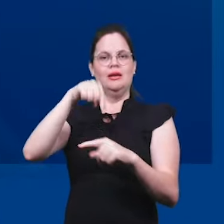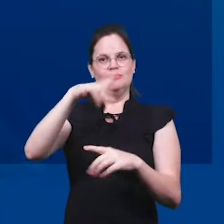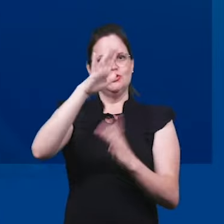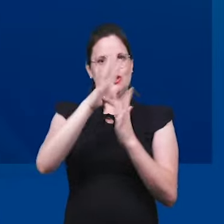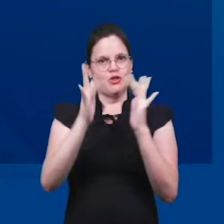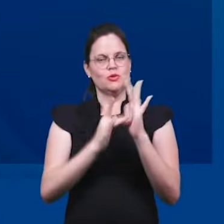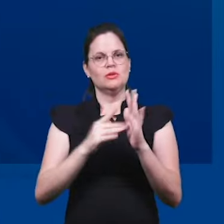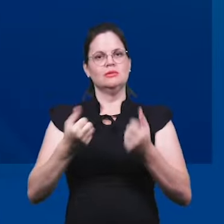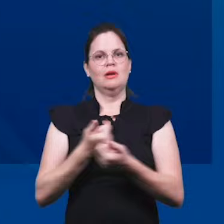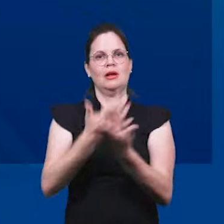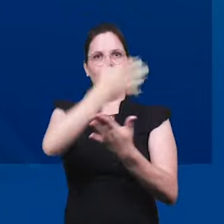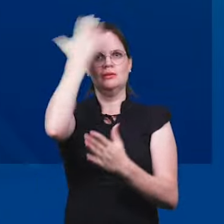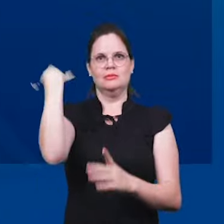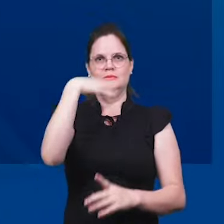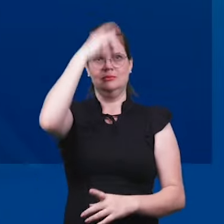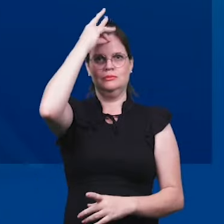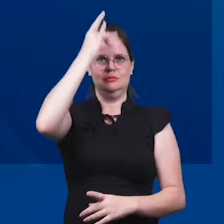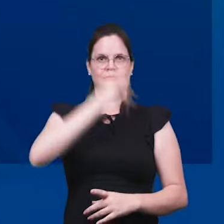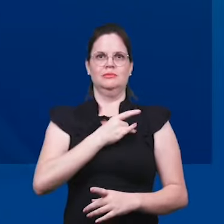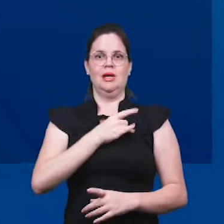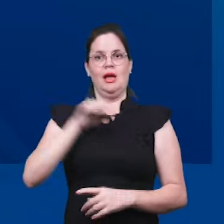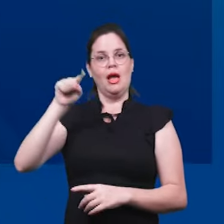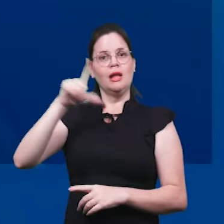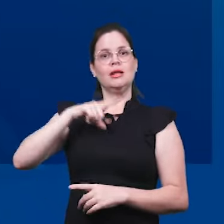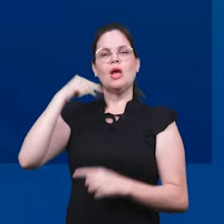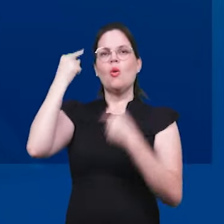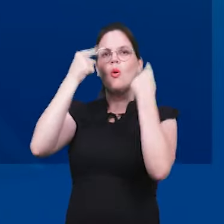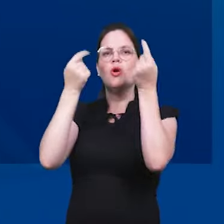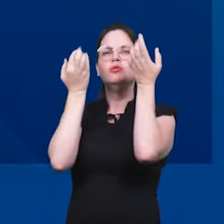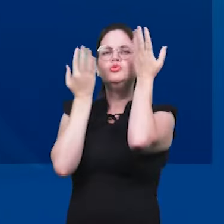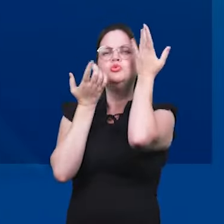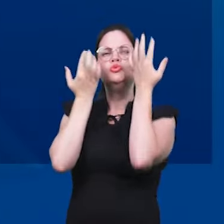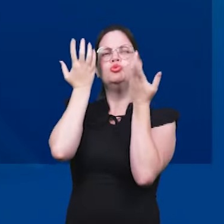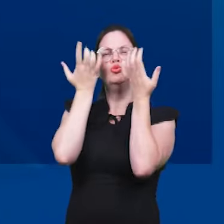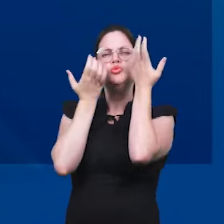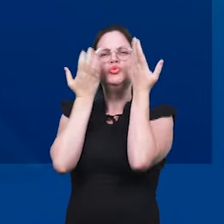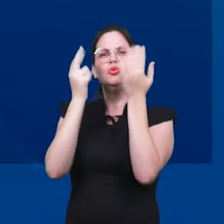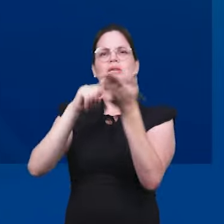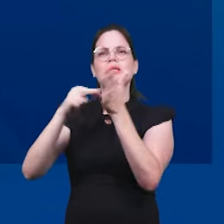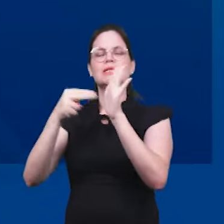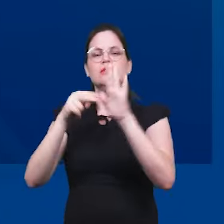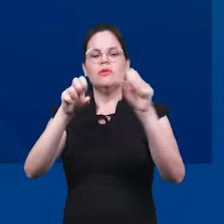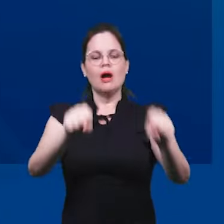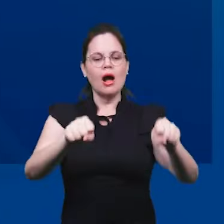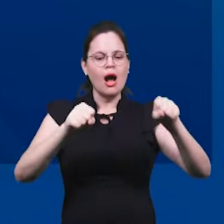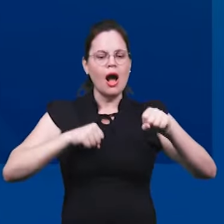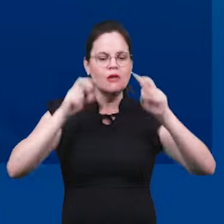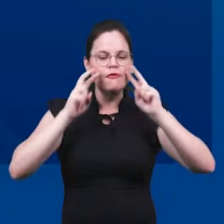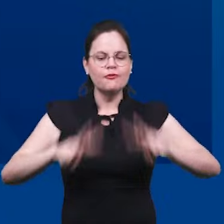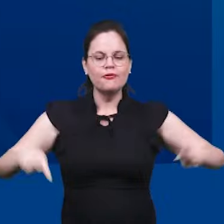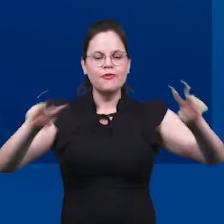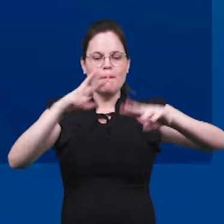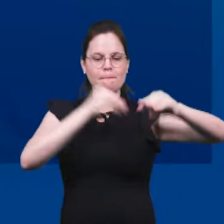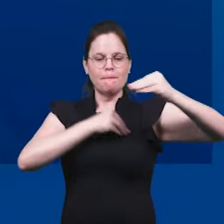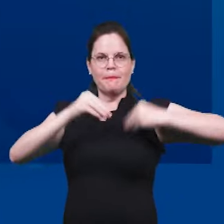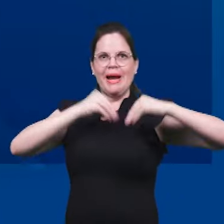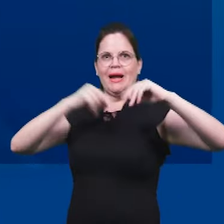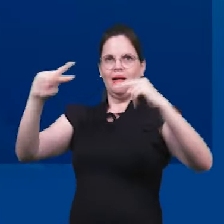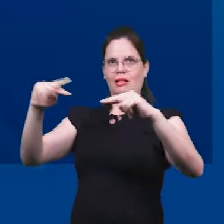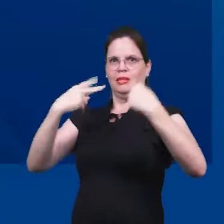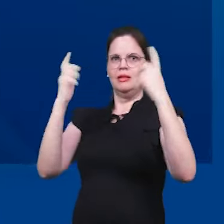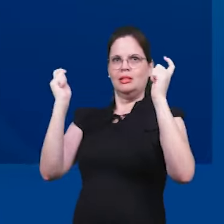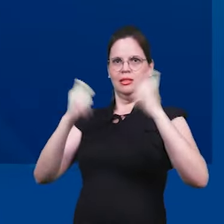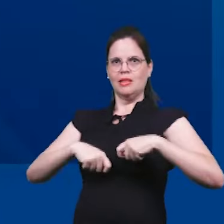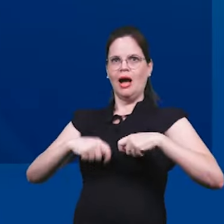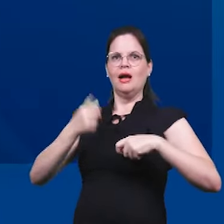свою церковь Духом Святым и огнем. Его очи глаза видят все и проницают все, и Он не мерится ни с каким